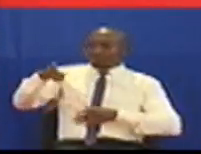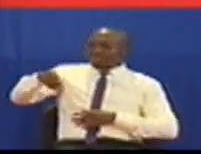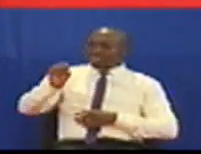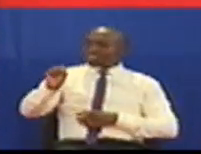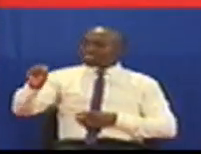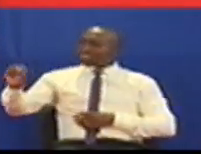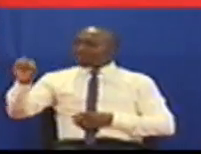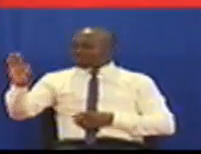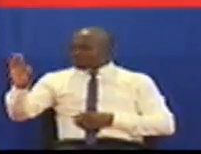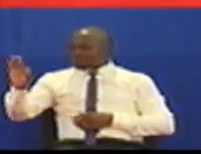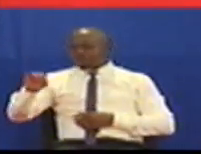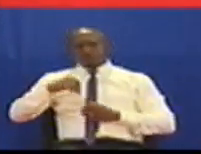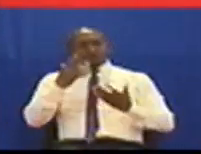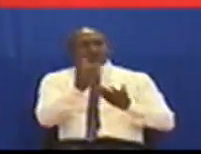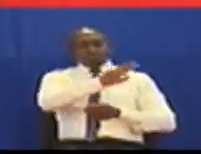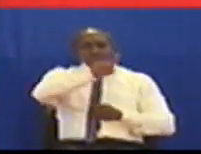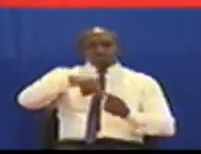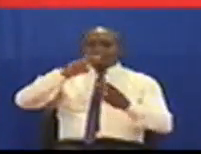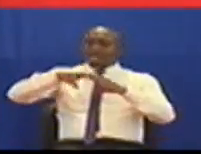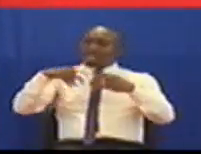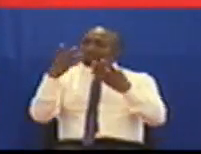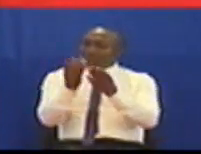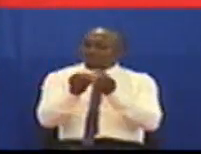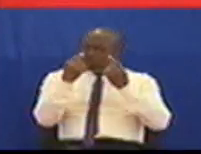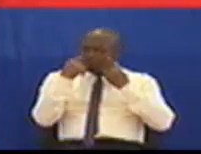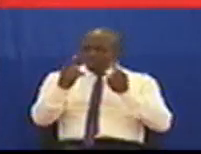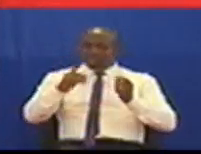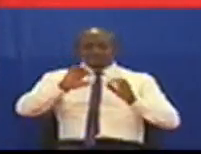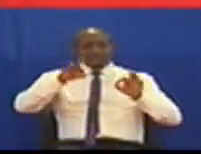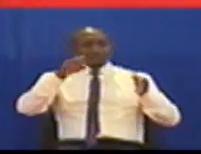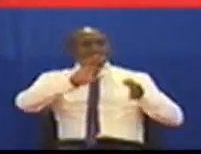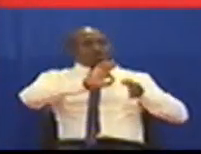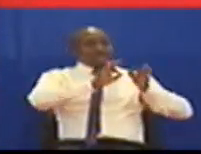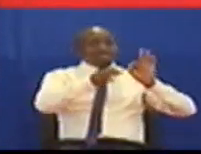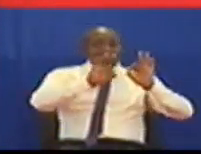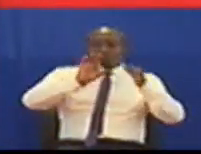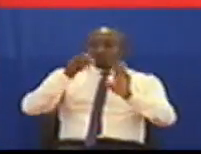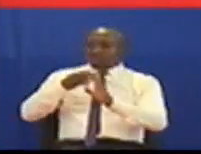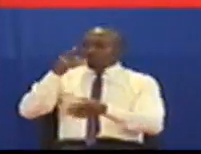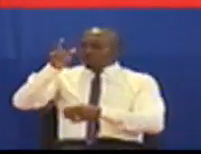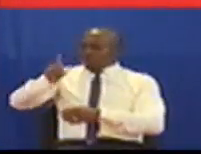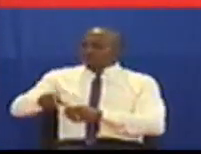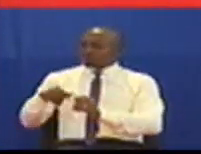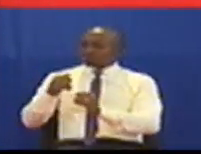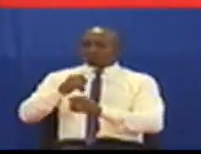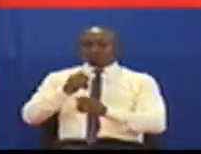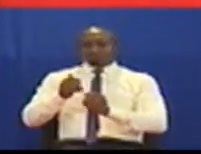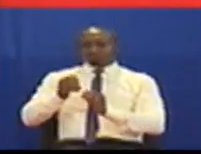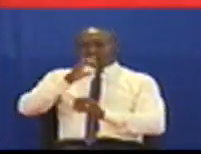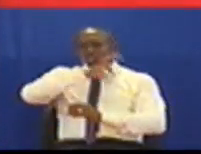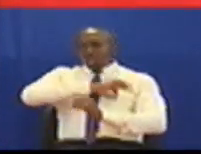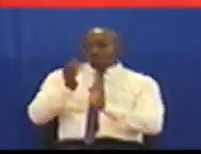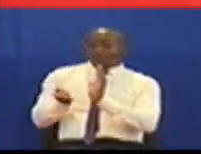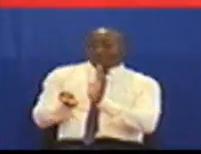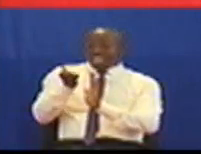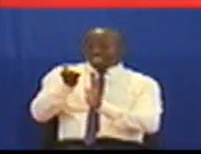PSSSF, wakae pamoja waone jinsi gani ya kucoordinate ili wafanyakazi wanapopandishwa mishahara basi na mishahara